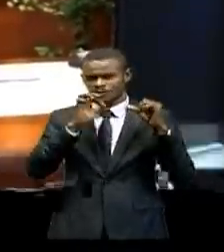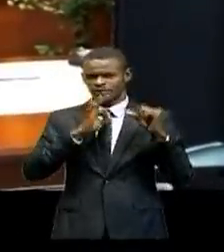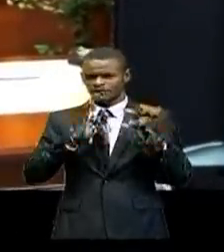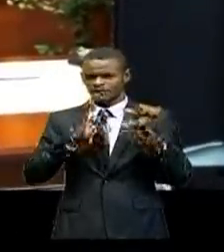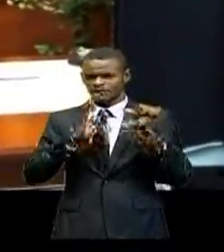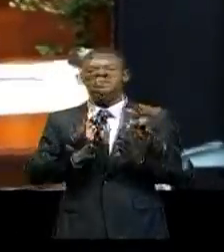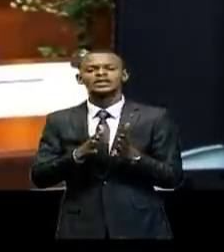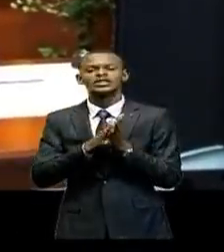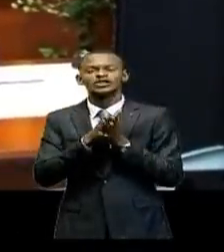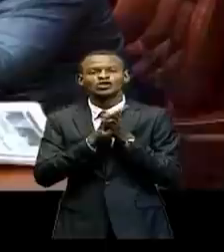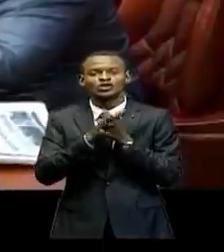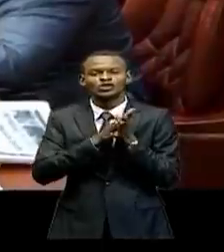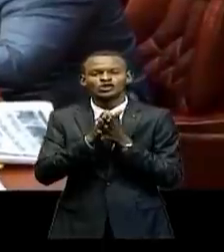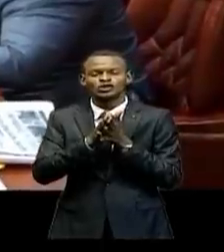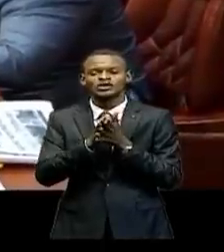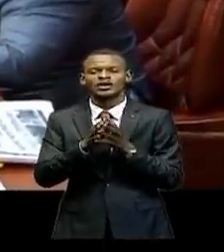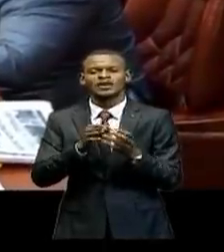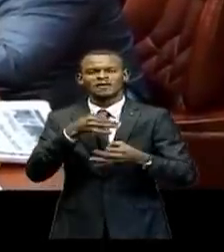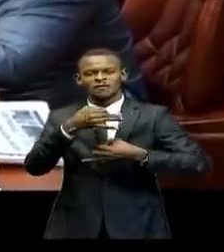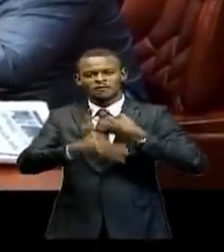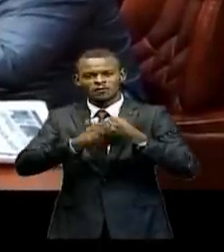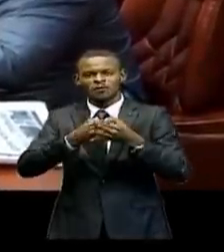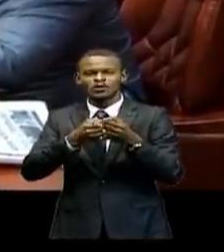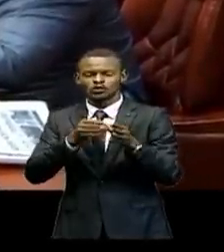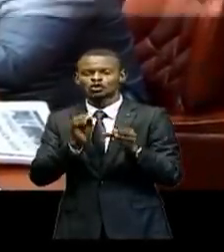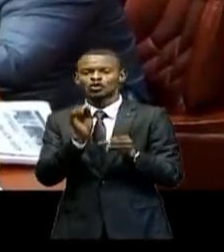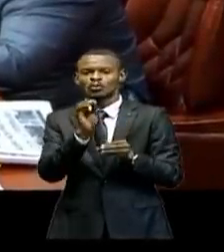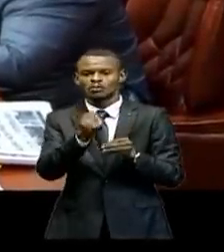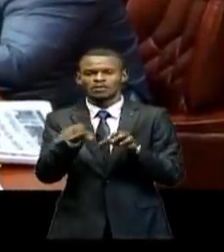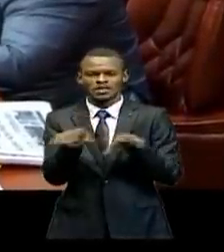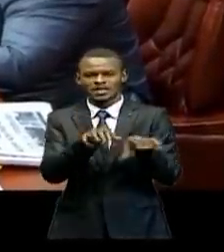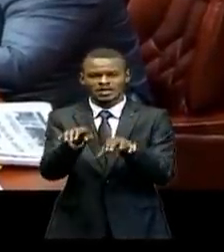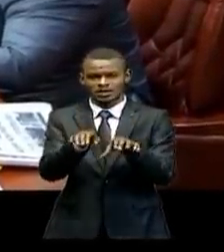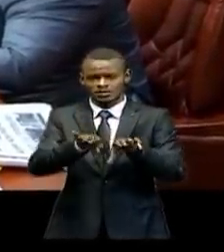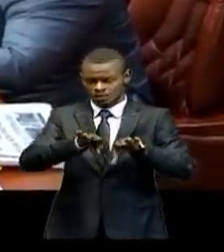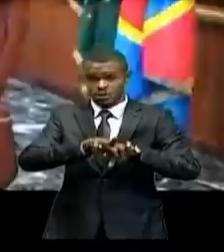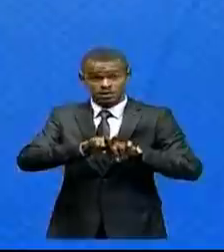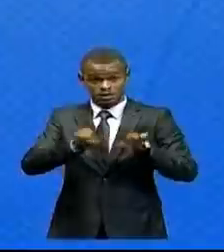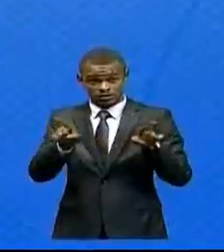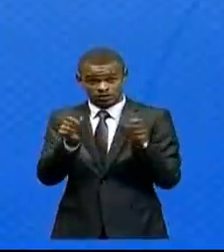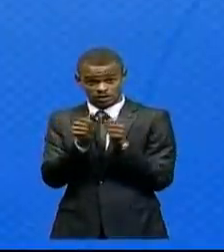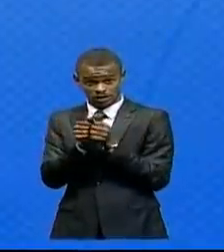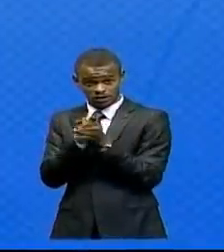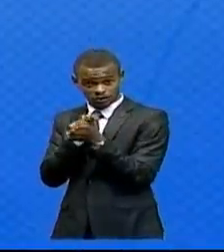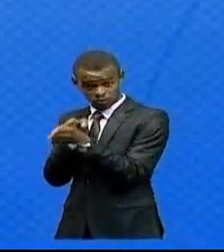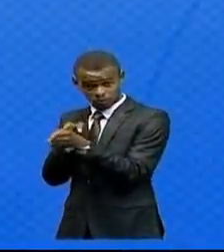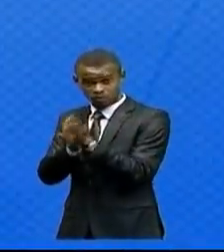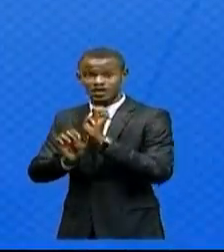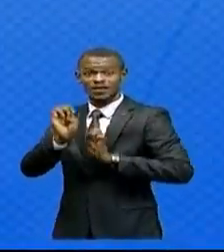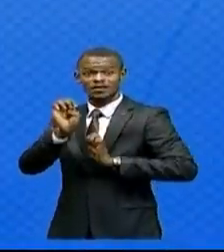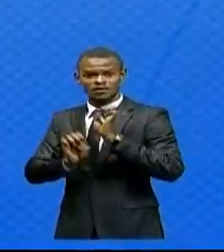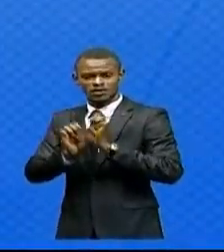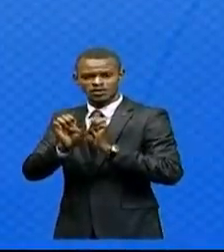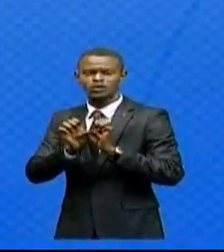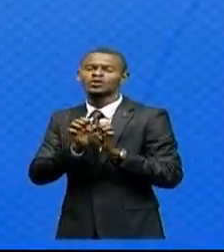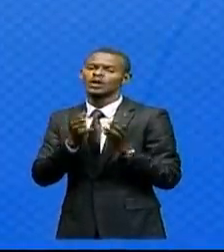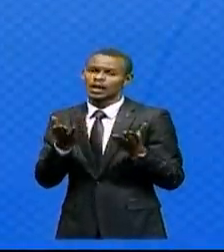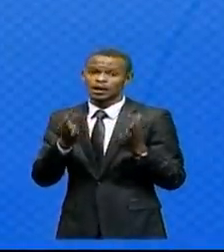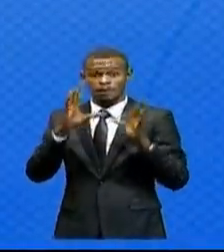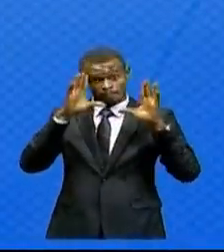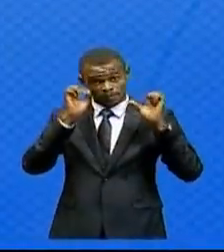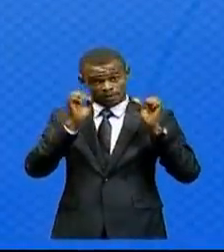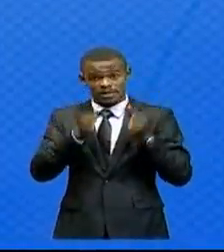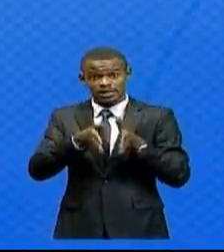œuvre soit séparée de celle de suivi et évaluation. À cet effet, il a souhaité qu'un rapport détaillé